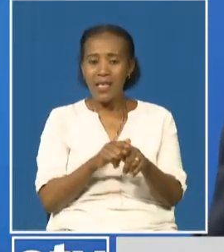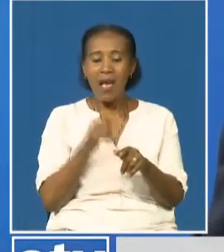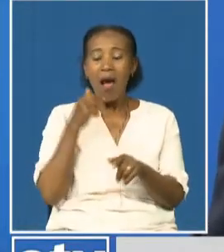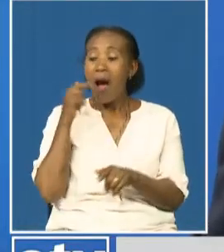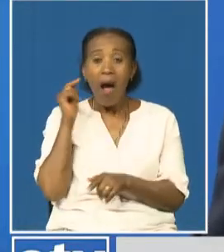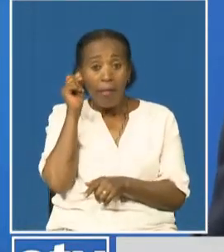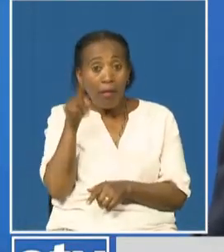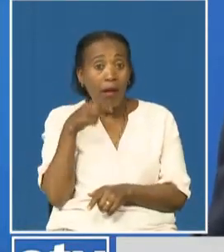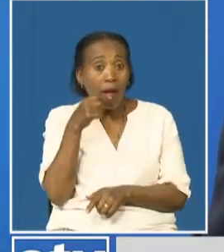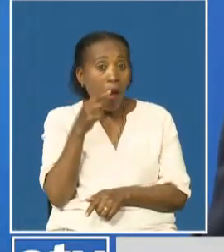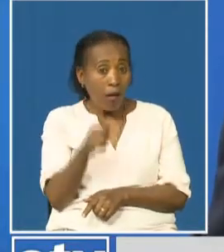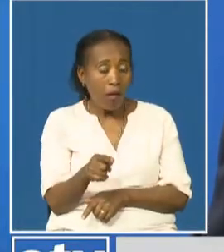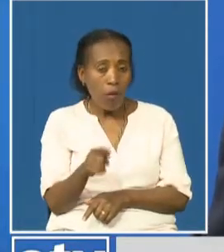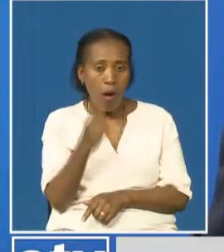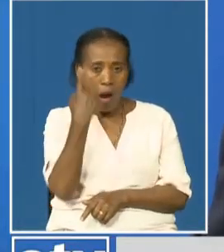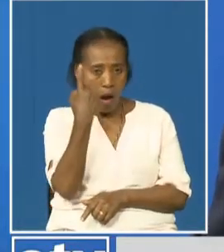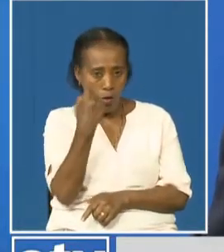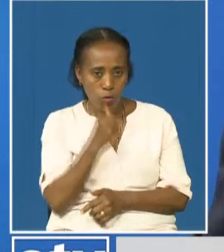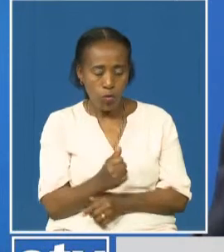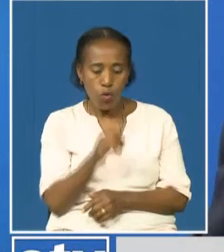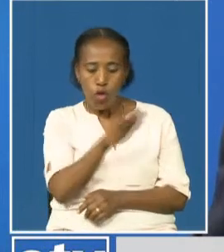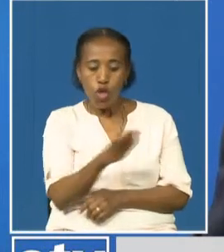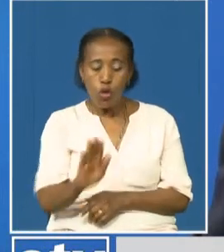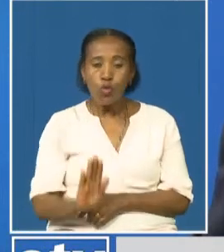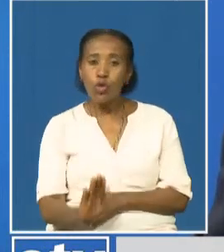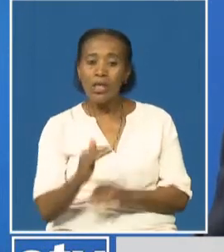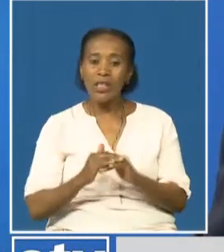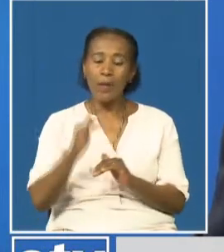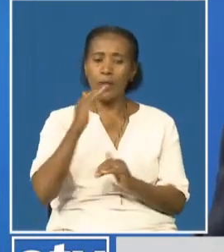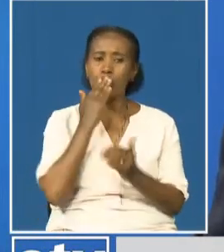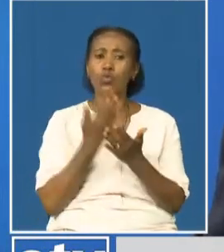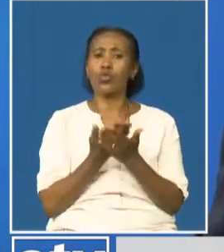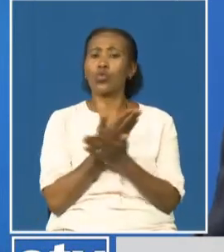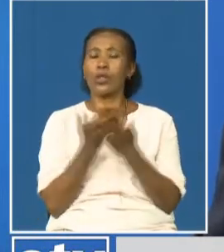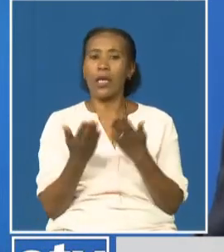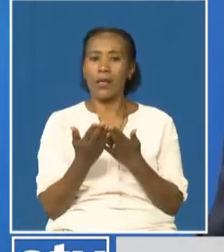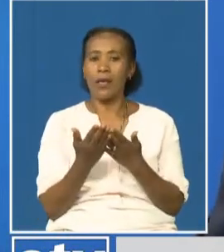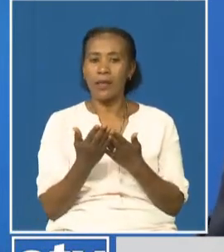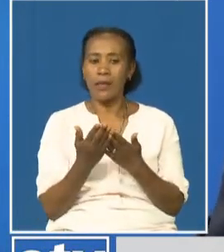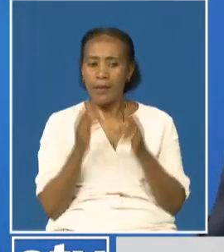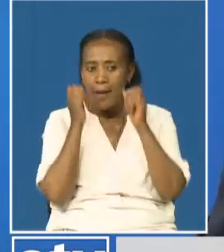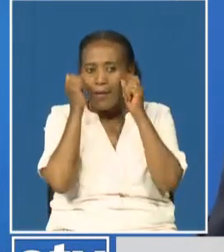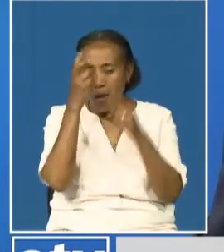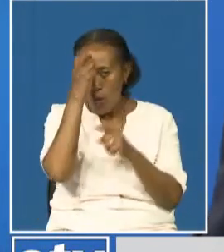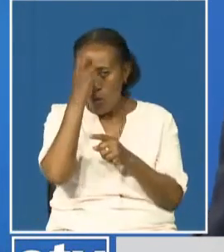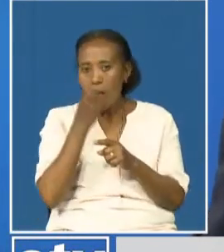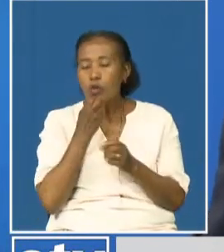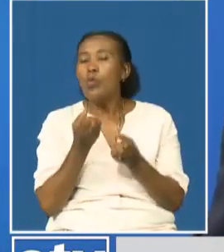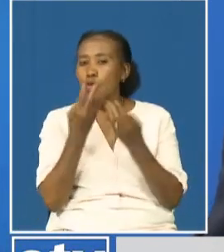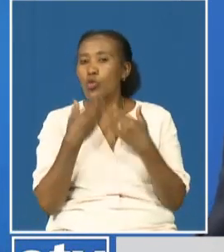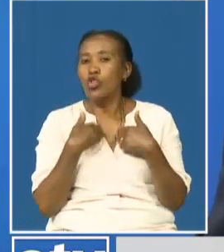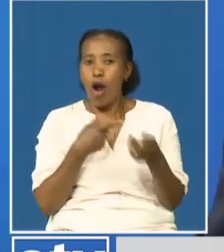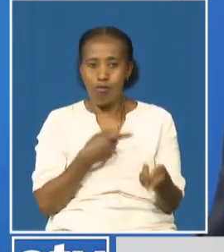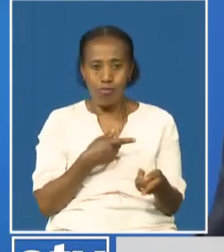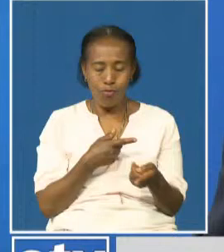እንዳልከው አንዱ የልጆቻቸውን የበለጠ ጥሩ ነገር የተረዱ ወላጆች ብዙዎች